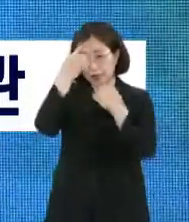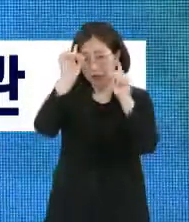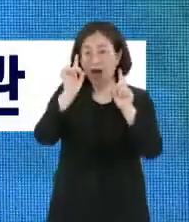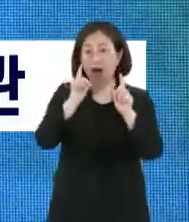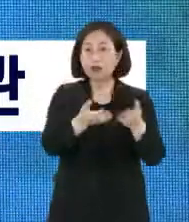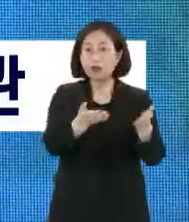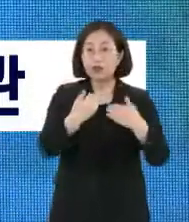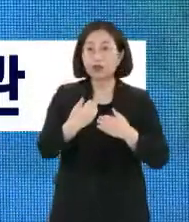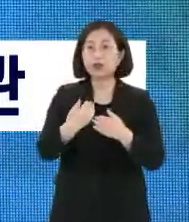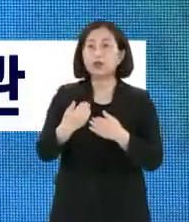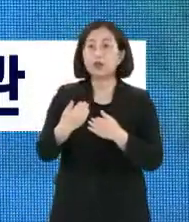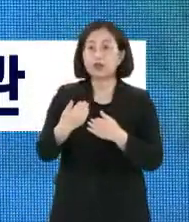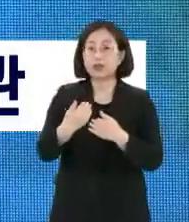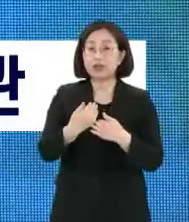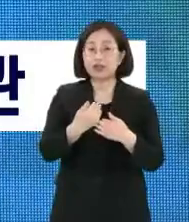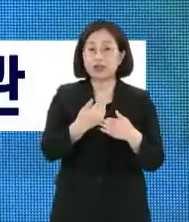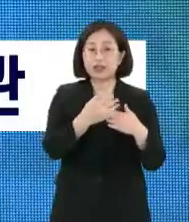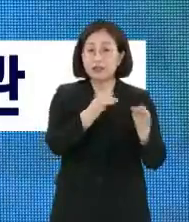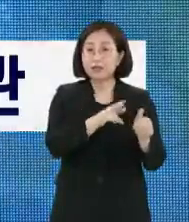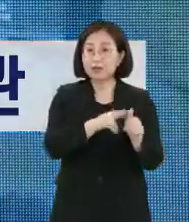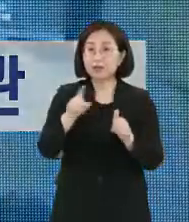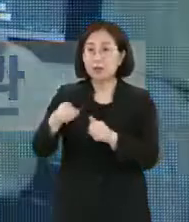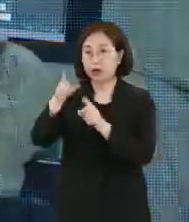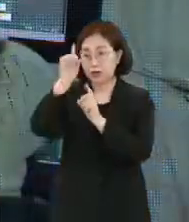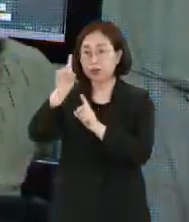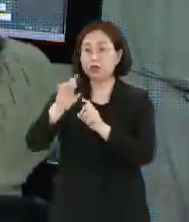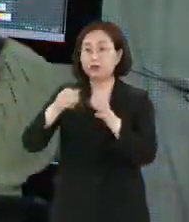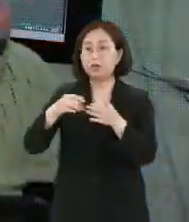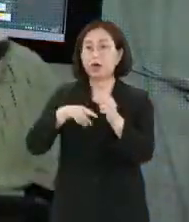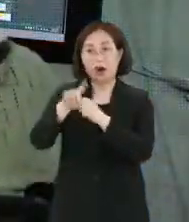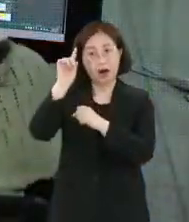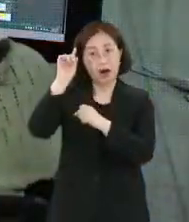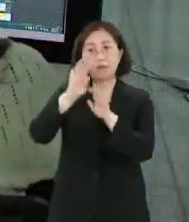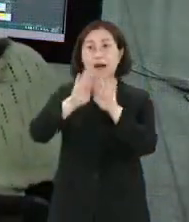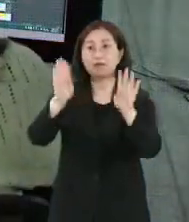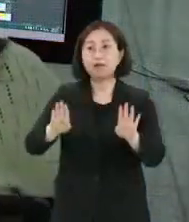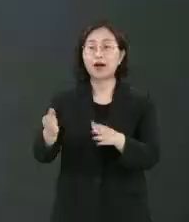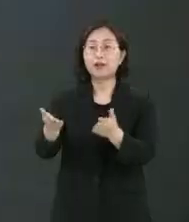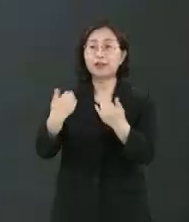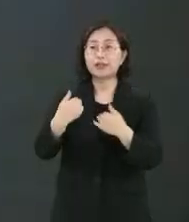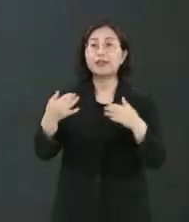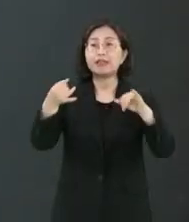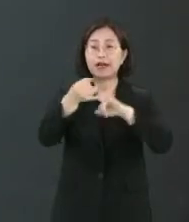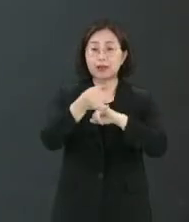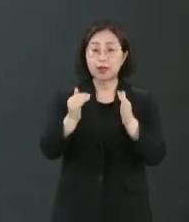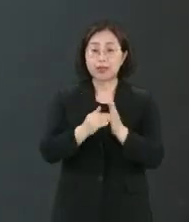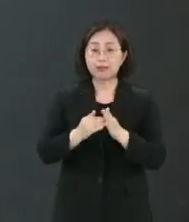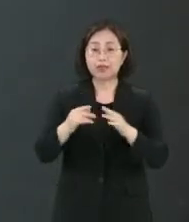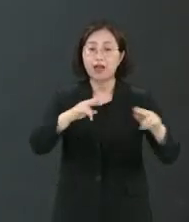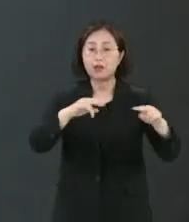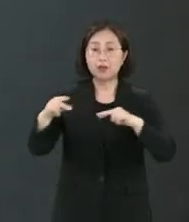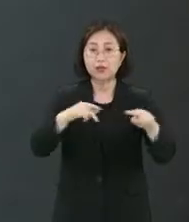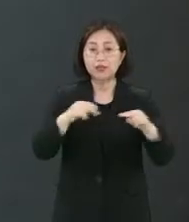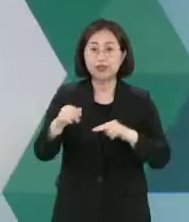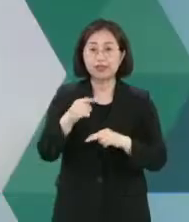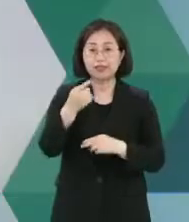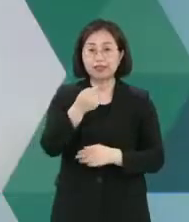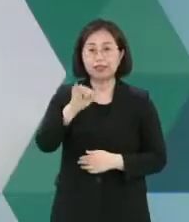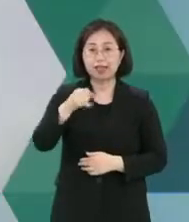후보는 국립군사박물관 유치를 공약했습니다. 대덕구청장과 계룡시장 후보들의 토론은 TJB